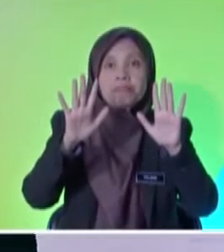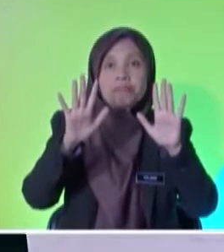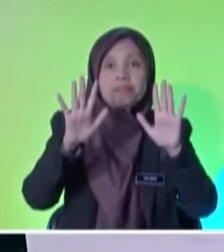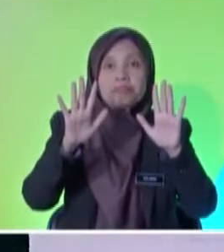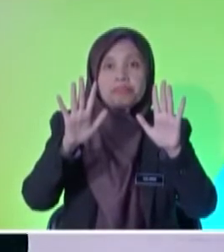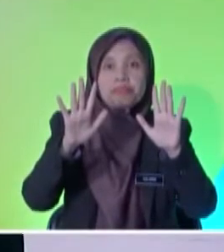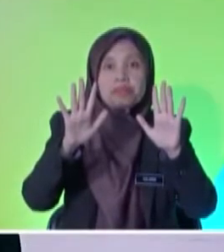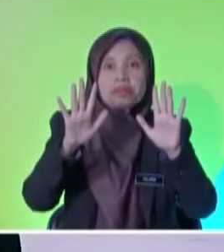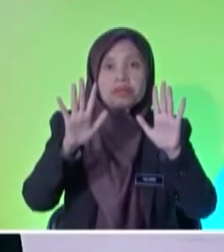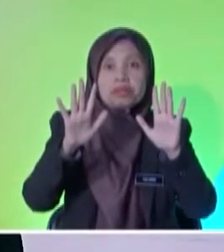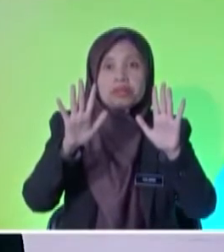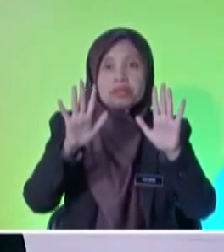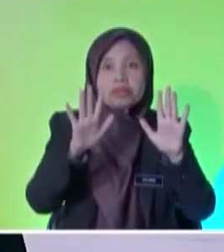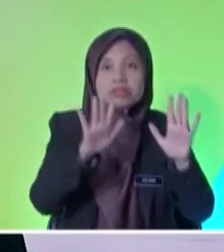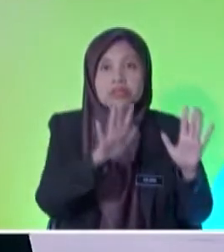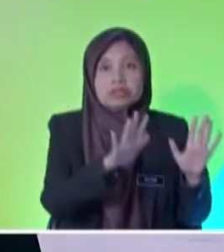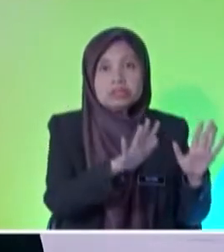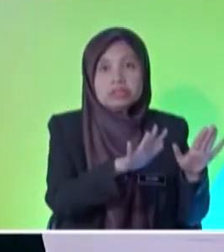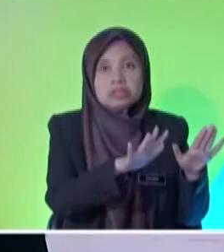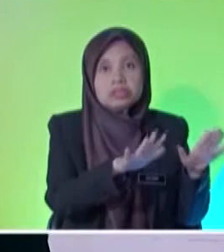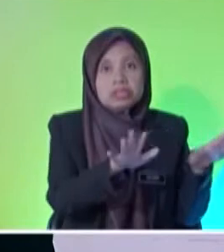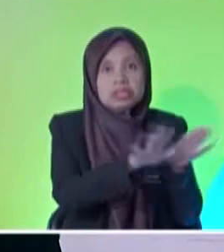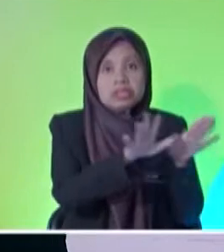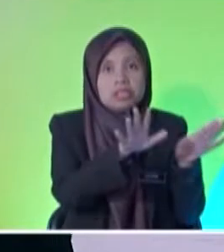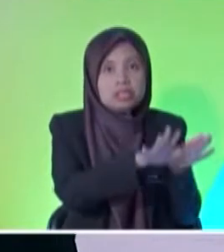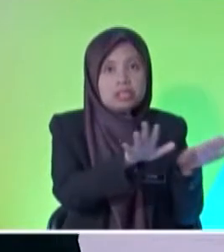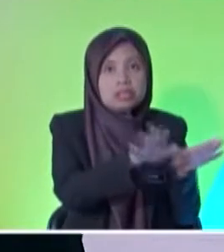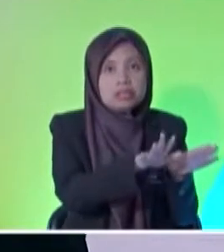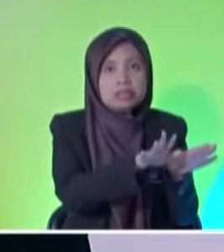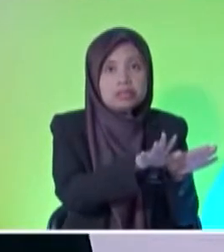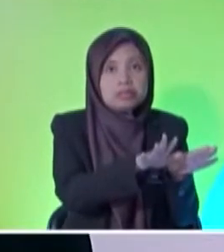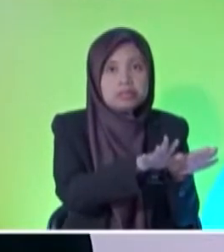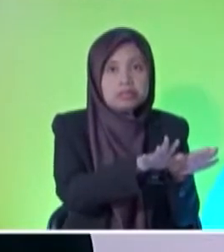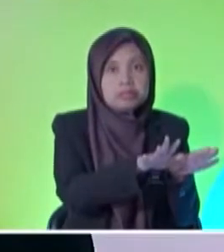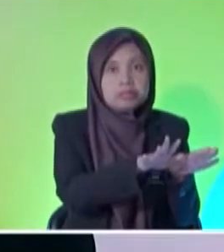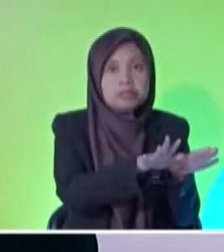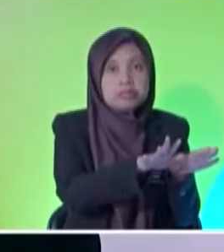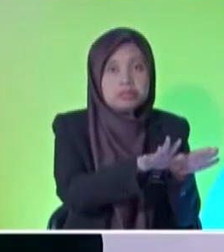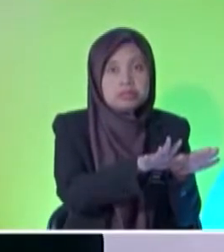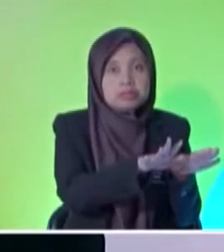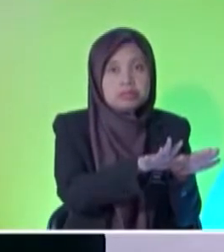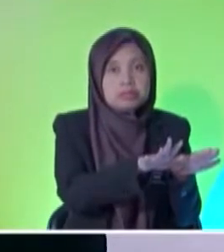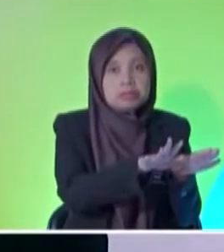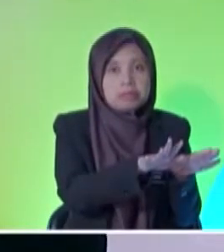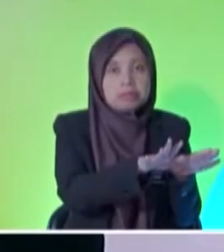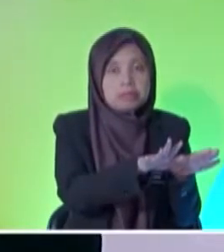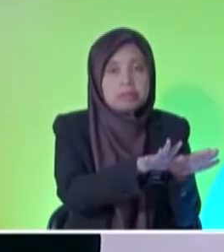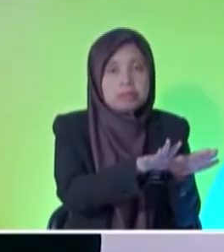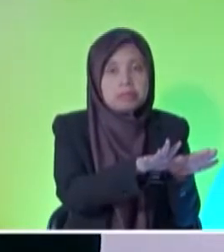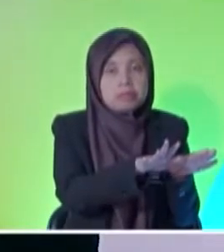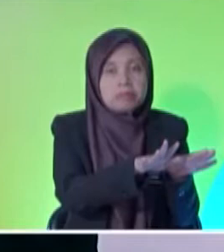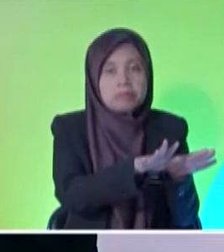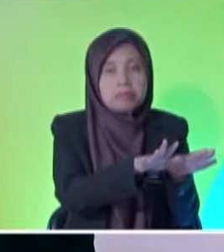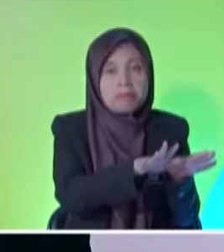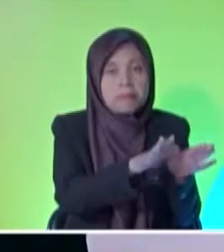ton datang kesana sikit Oke nipis tense I make Hai Jenny piston Beat